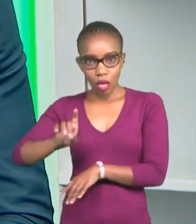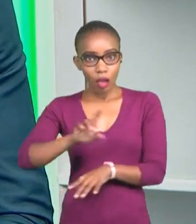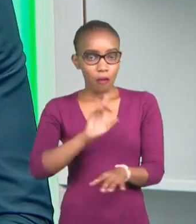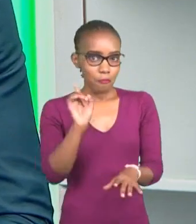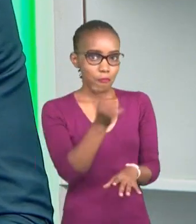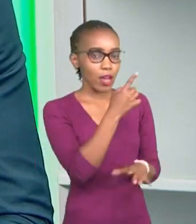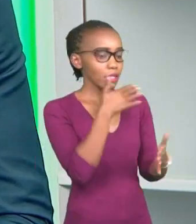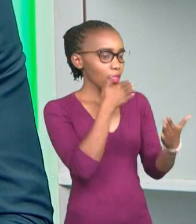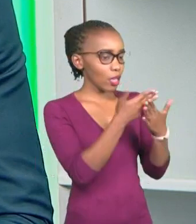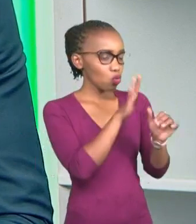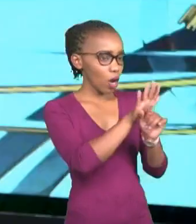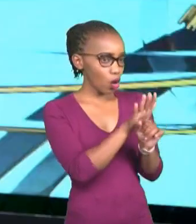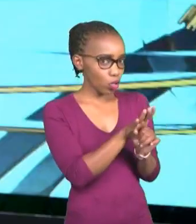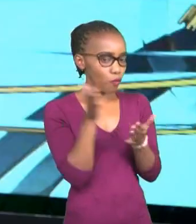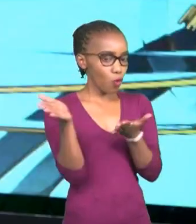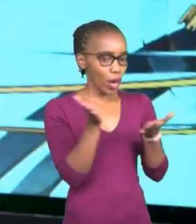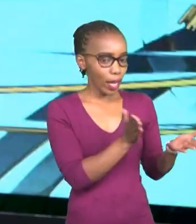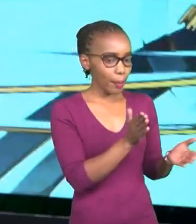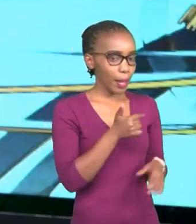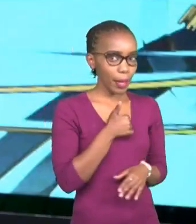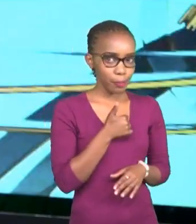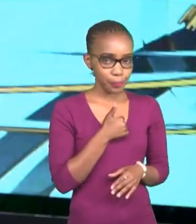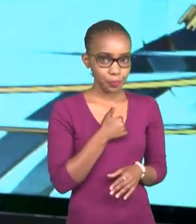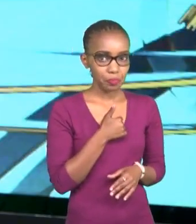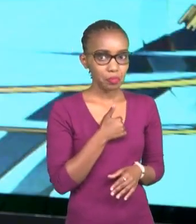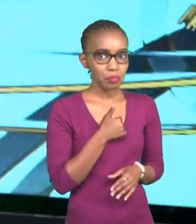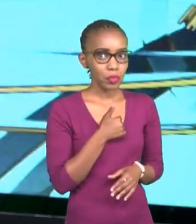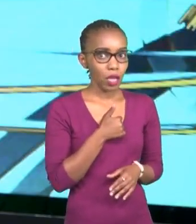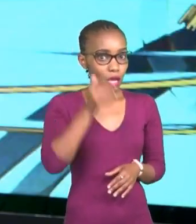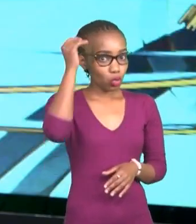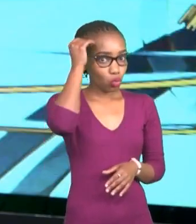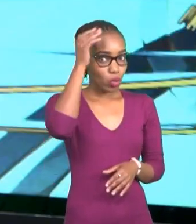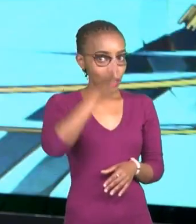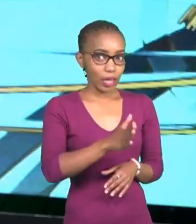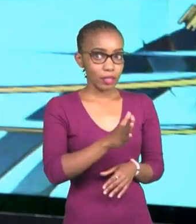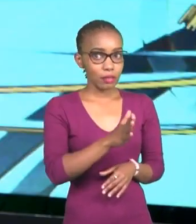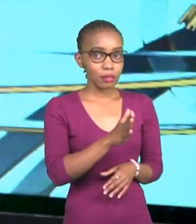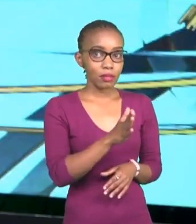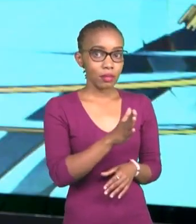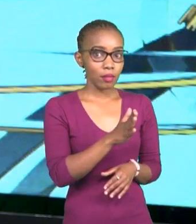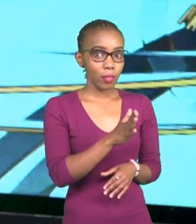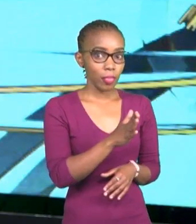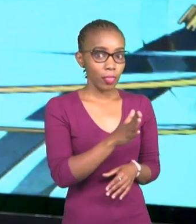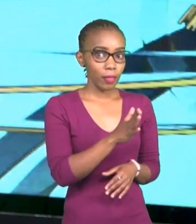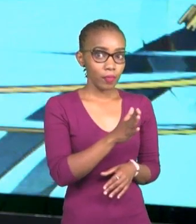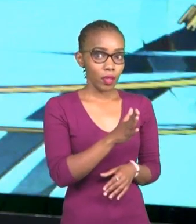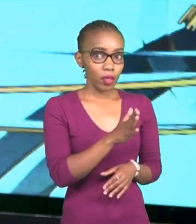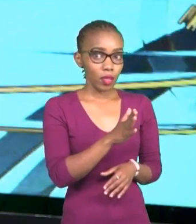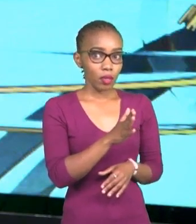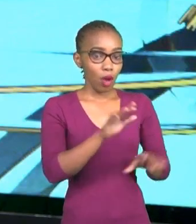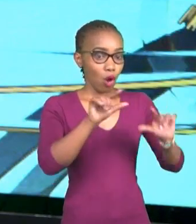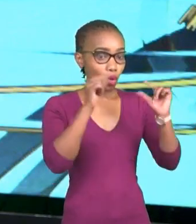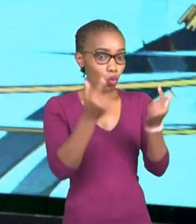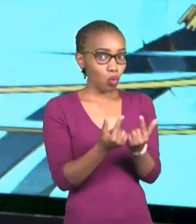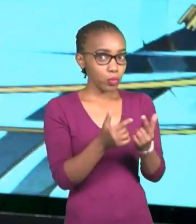asante sana kwa fursa hii. Ningetaka kwanza kusema ya kwamba wanafunzi ni mmoja wapo wa vikundi vile ambao